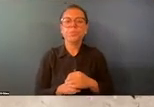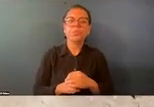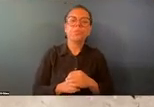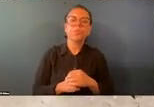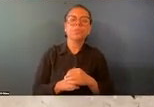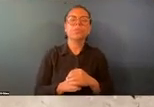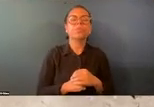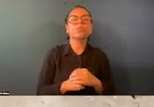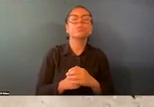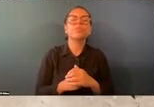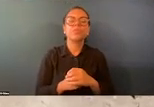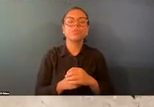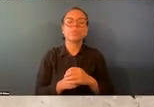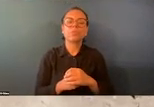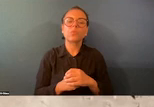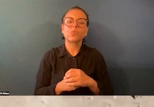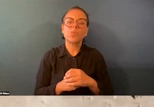please.